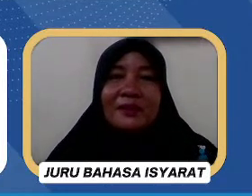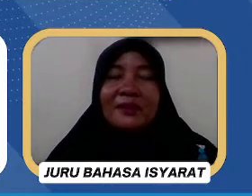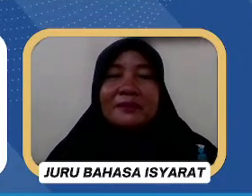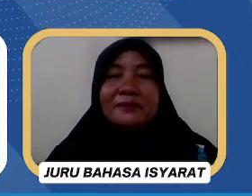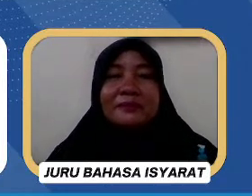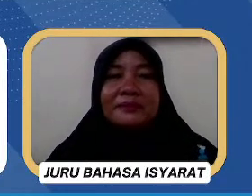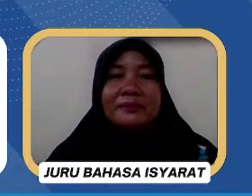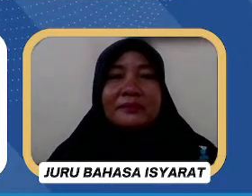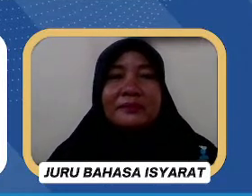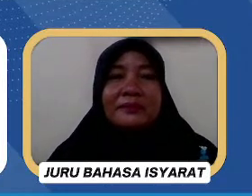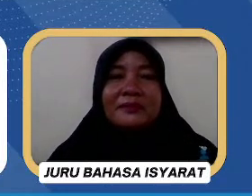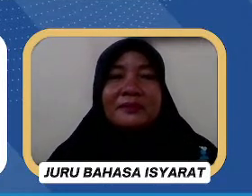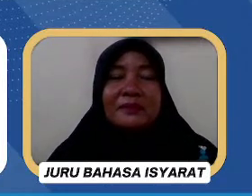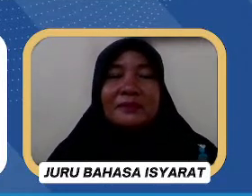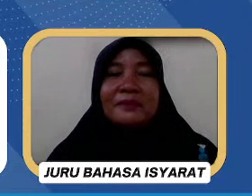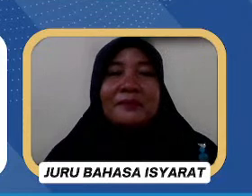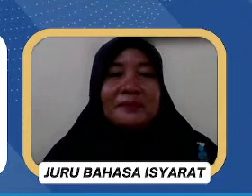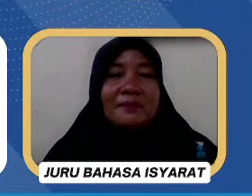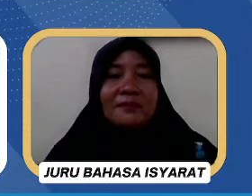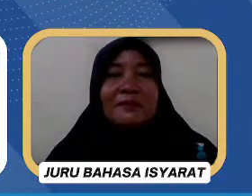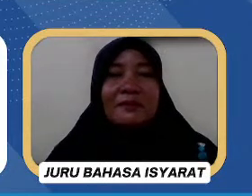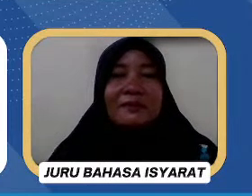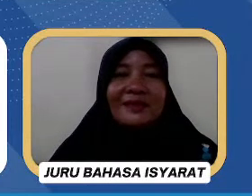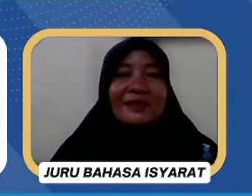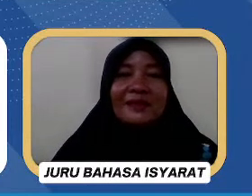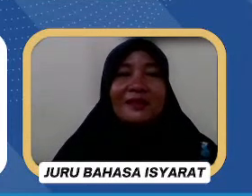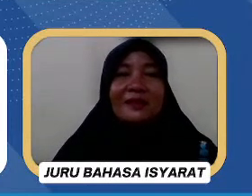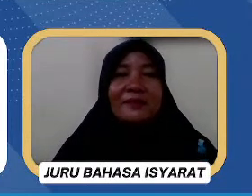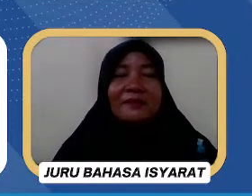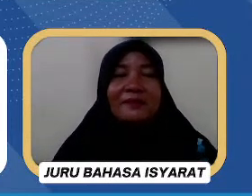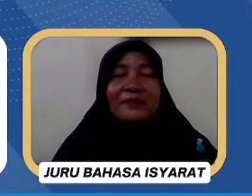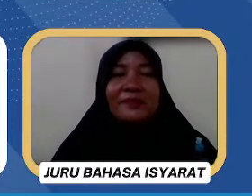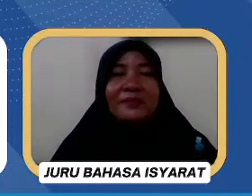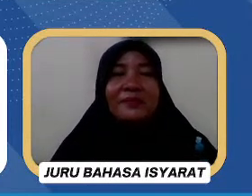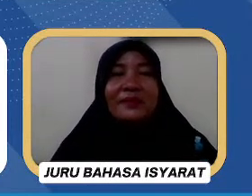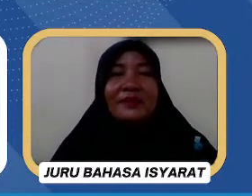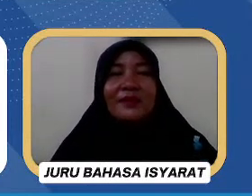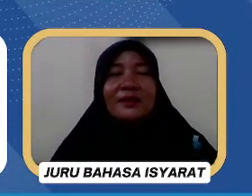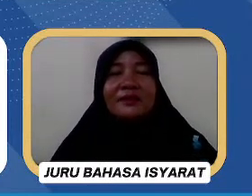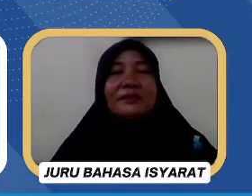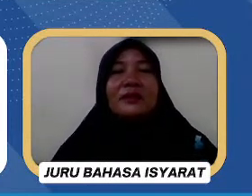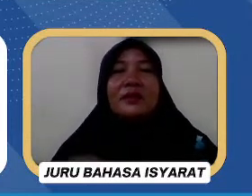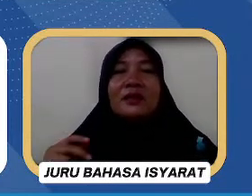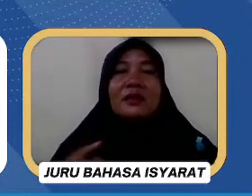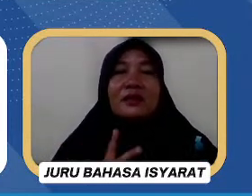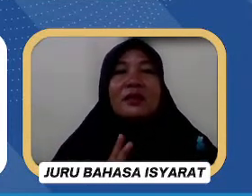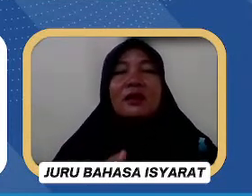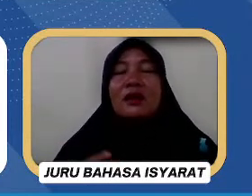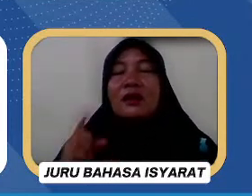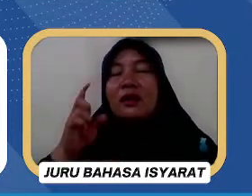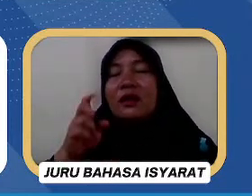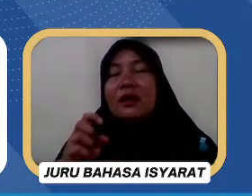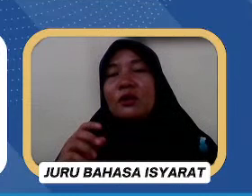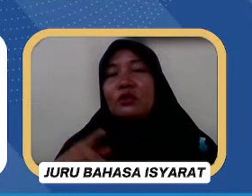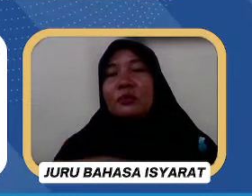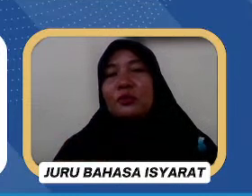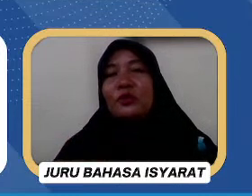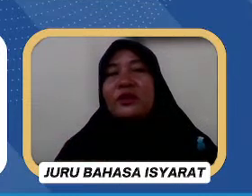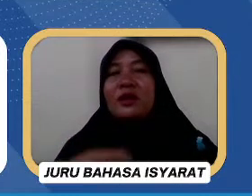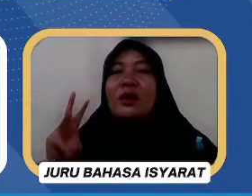diinginkan sesuai dengan pertanyaan tadi, ya kita harus menambah sebuah wawasan. Wawasan tetap adalah